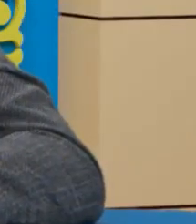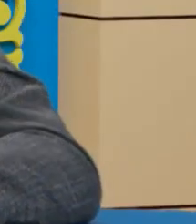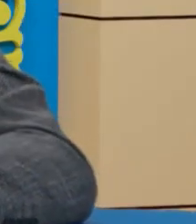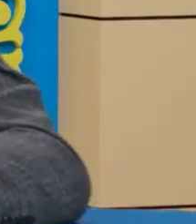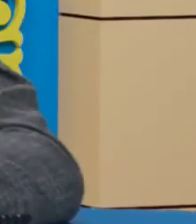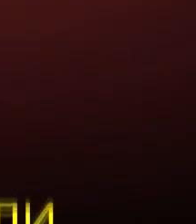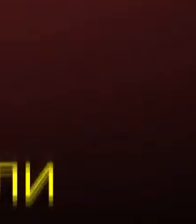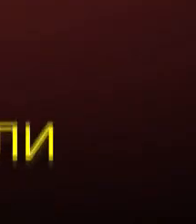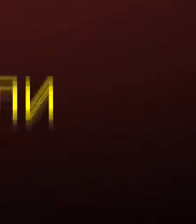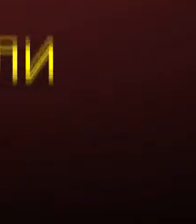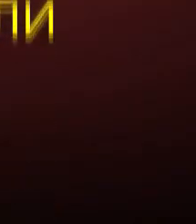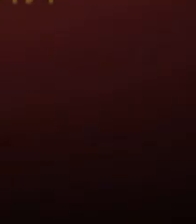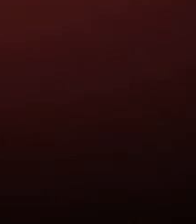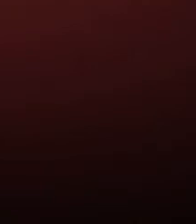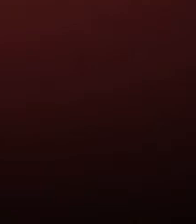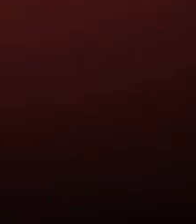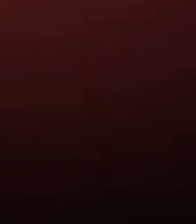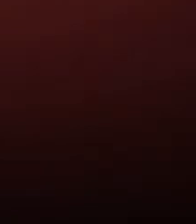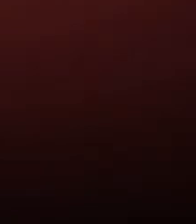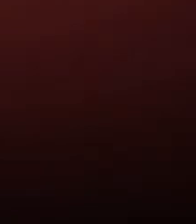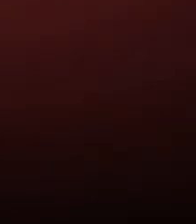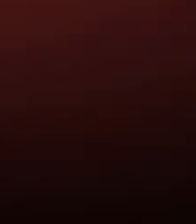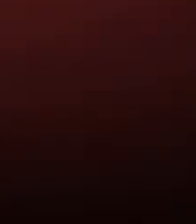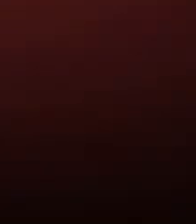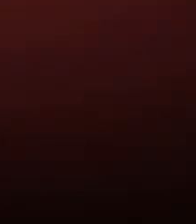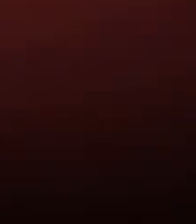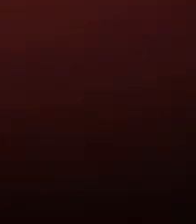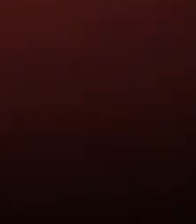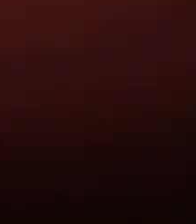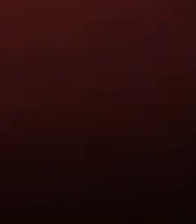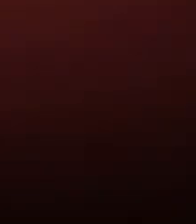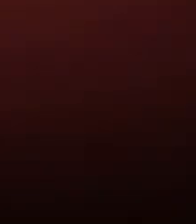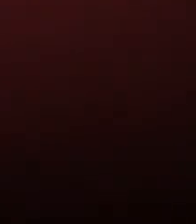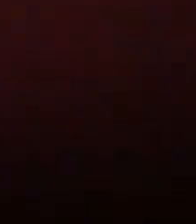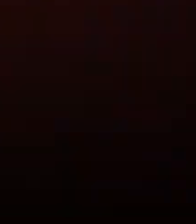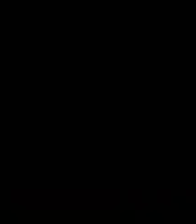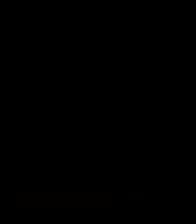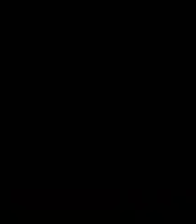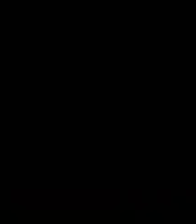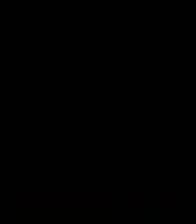свидания.